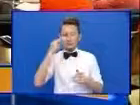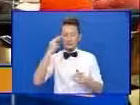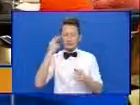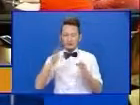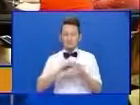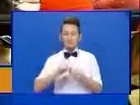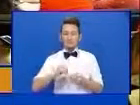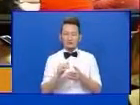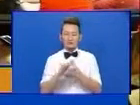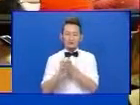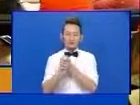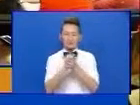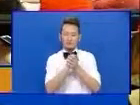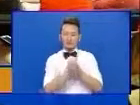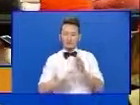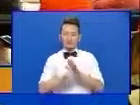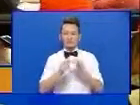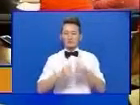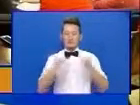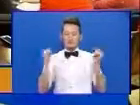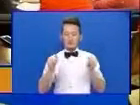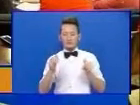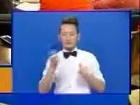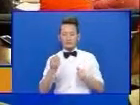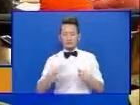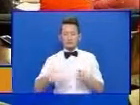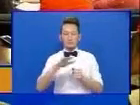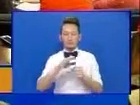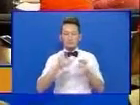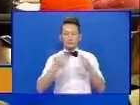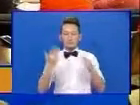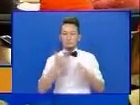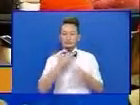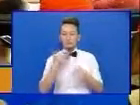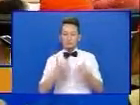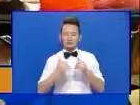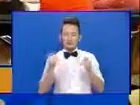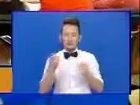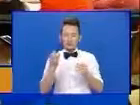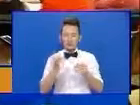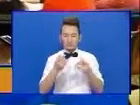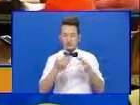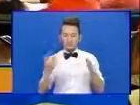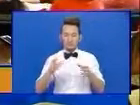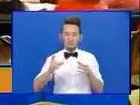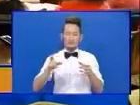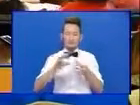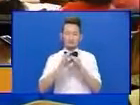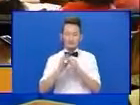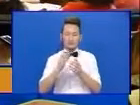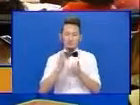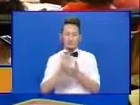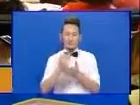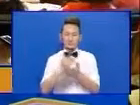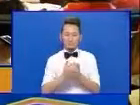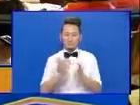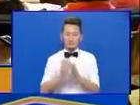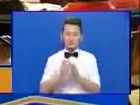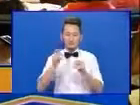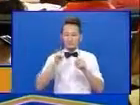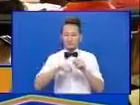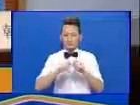нығайтатынына сенім мол. Таяу келешекте осы аудиториядағы көптеген студенттер екі жақты ынтымақтастықтың басымдықтарын жүзеге асыруға барынша